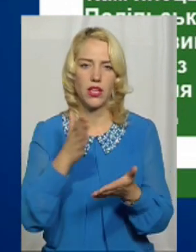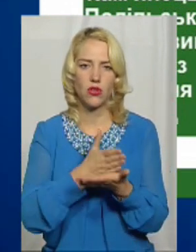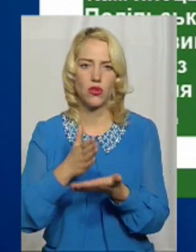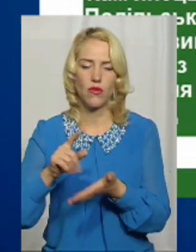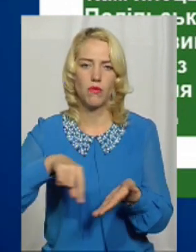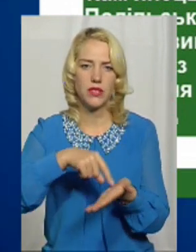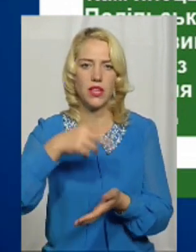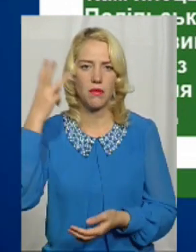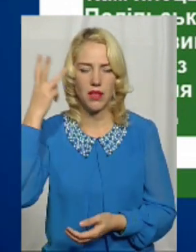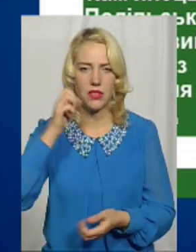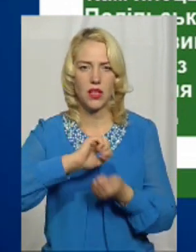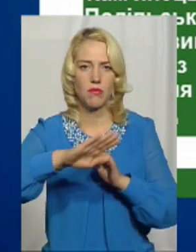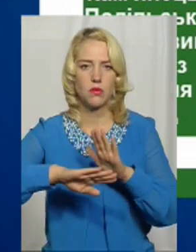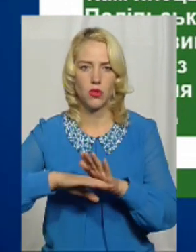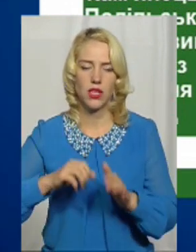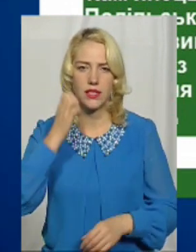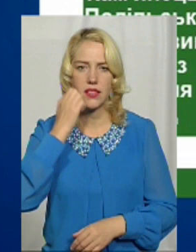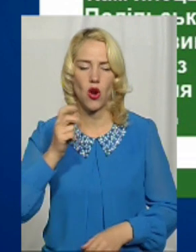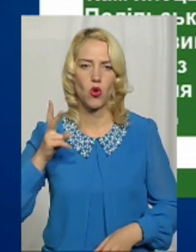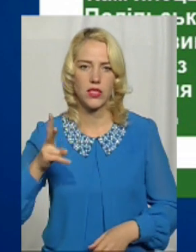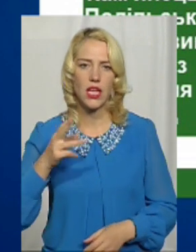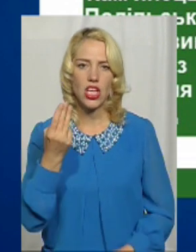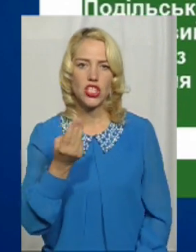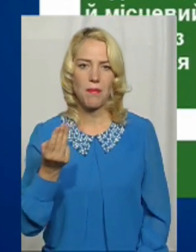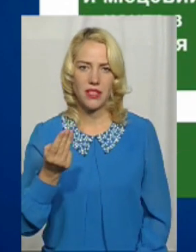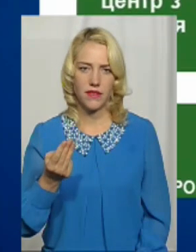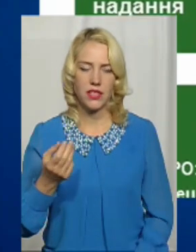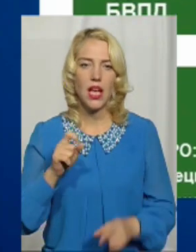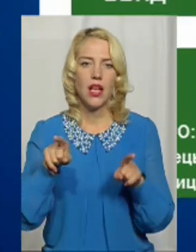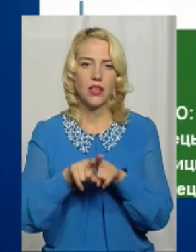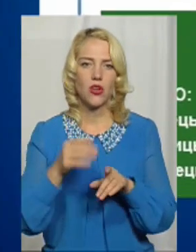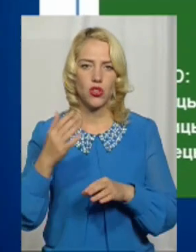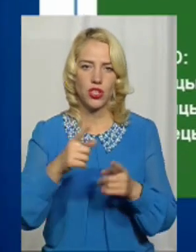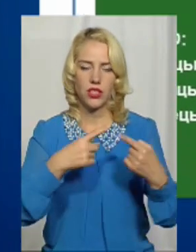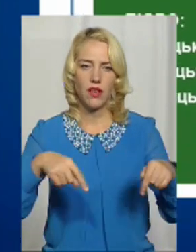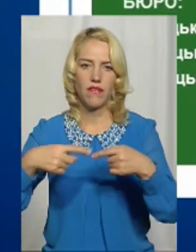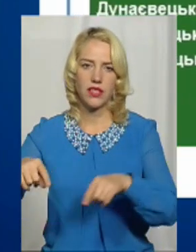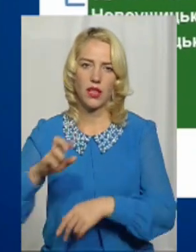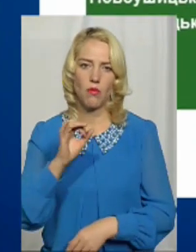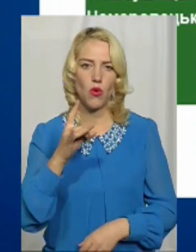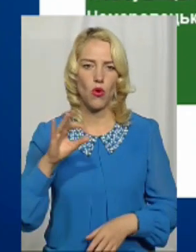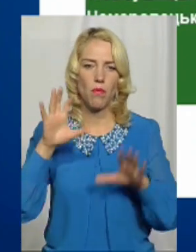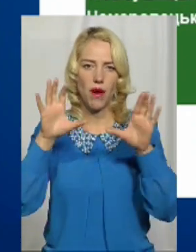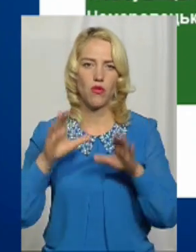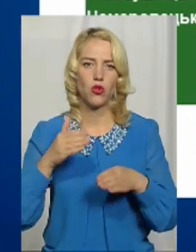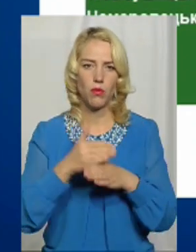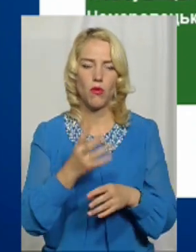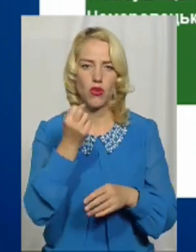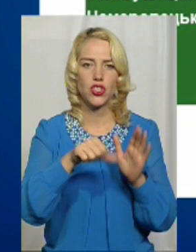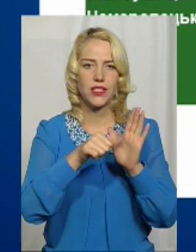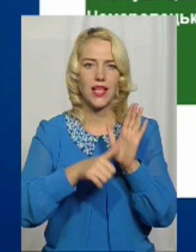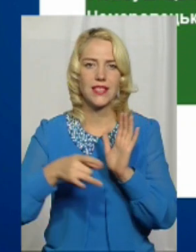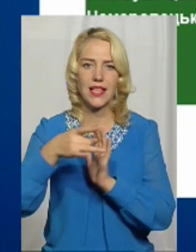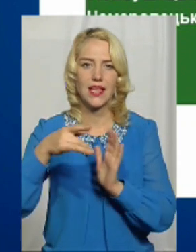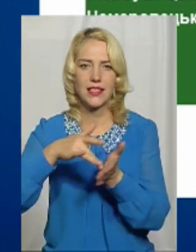місті Хмельницькому, Кам'янці-Подільському, Старокостянтинові та Шепетівці, а також їхні відділи – бюро правової допомоги у 16